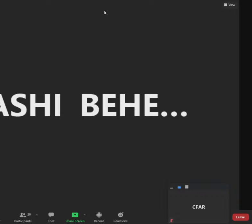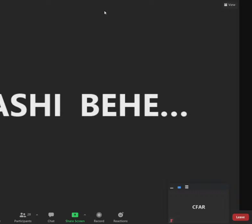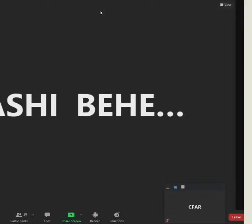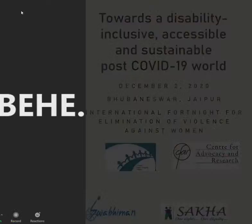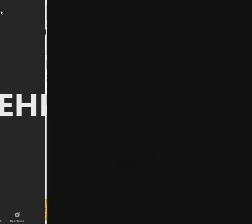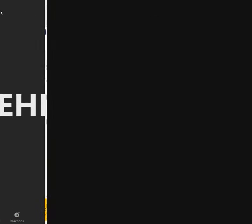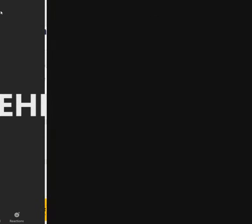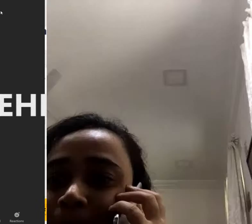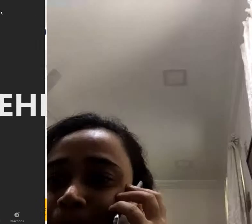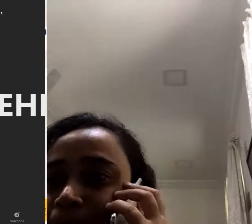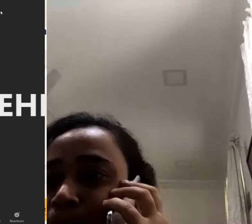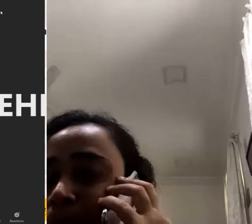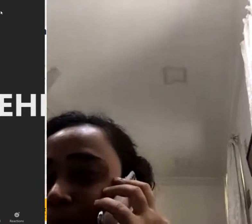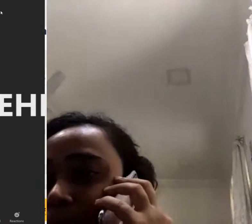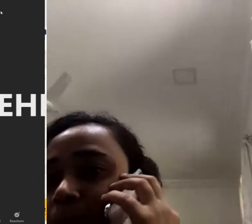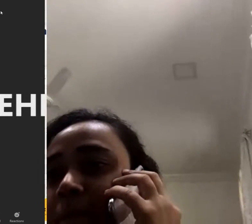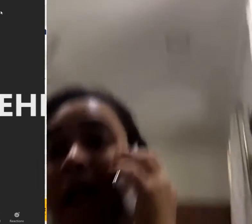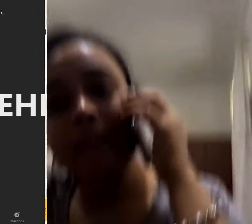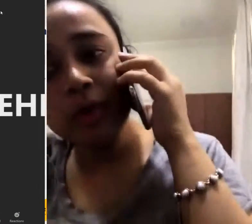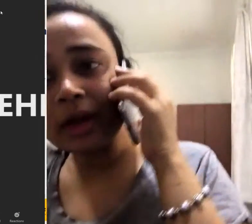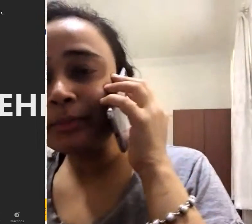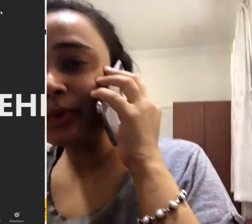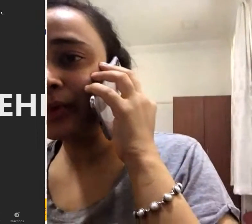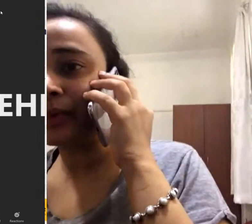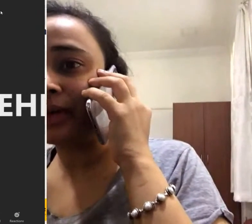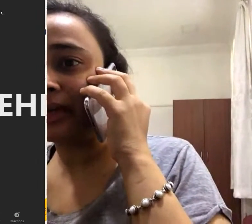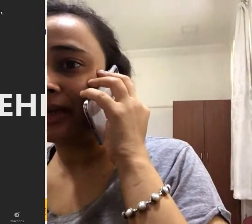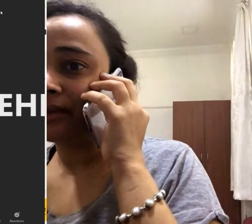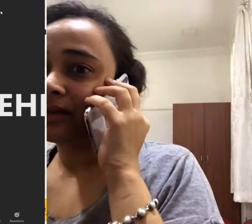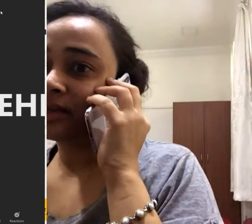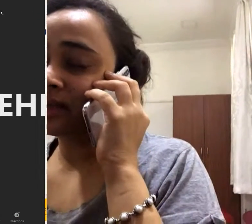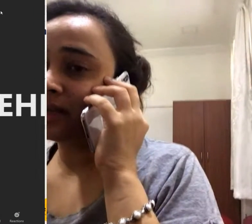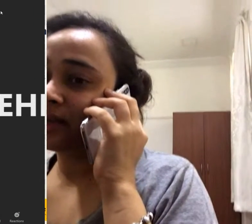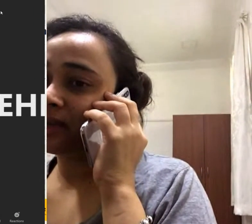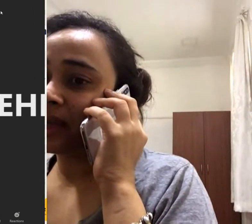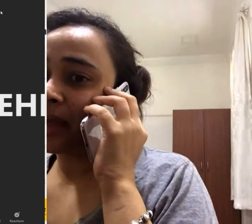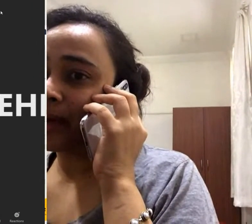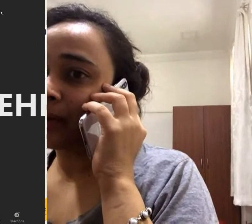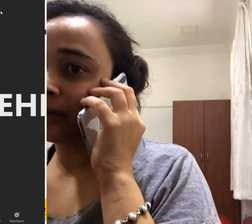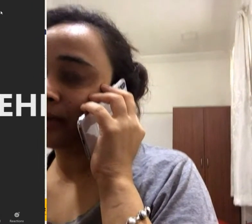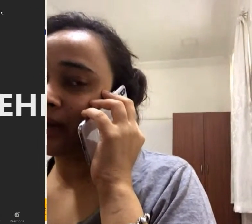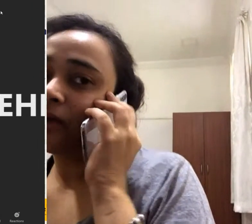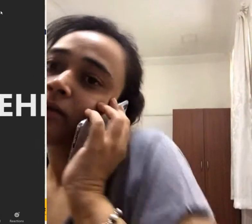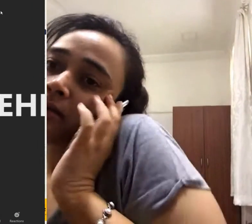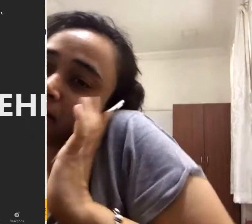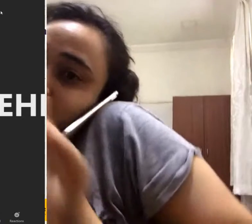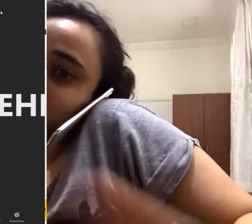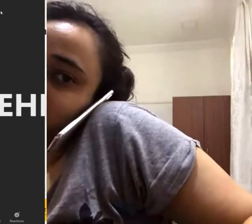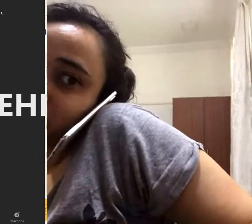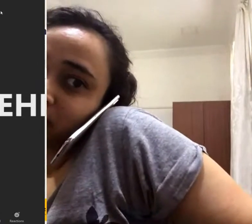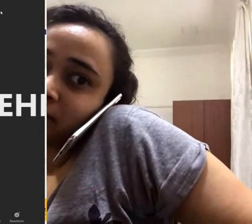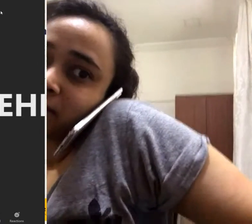अच्छा, sorry. Okay. I'm on unmute only. Is it? Am I audible now?